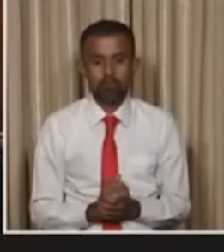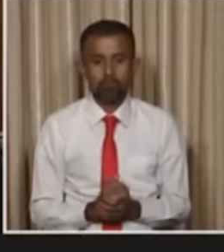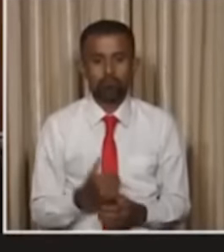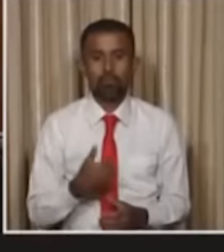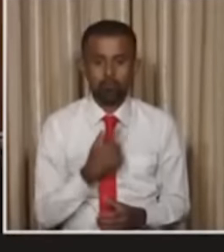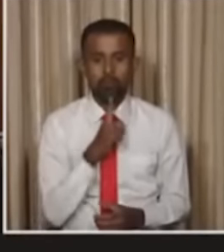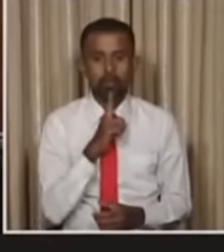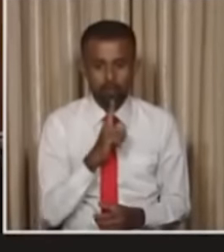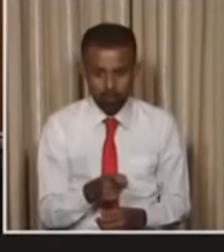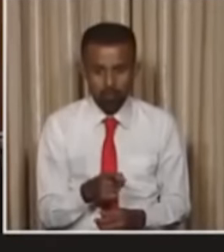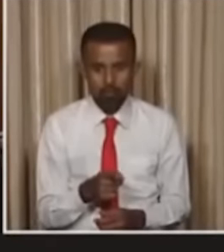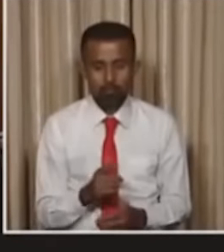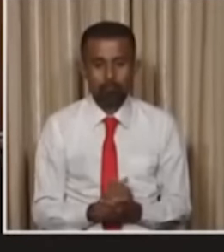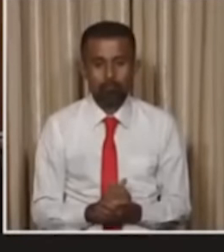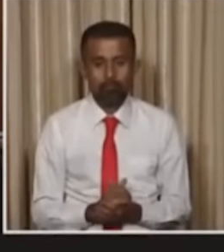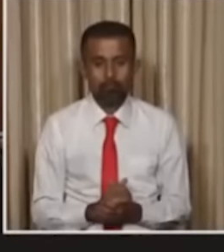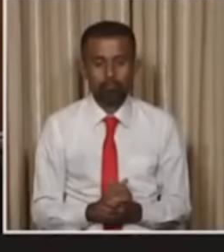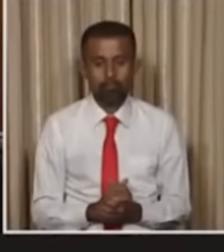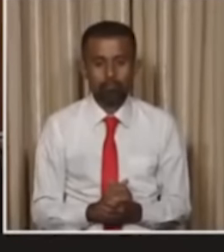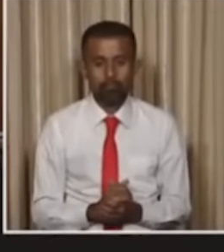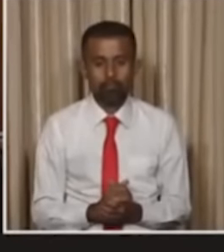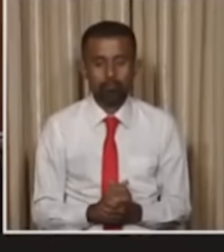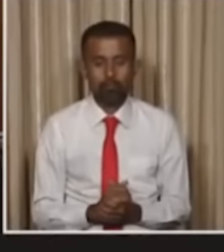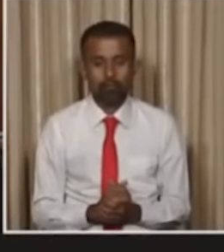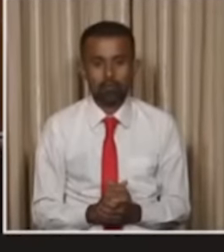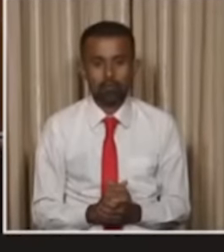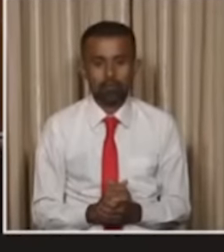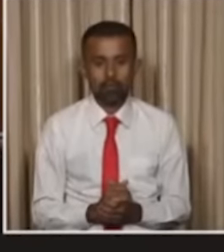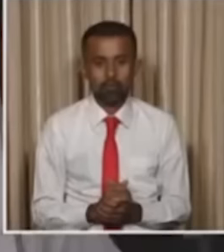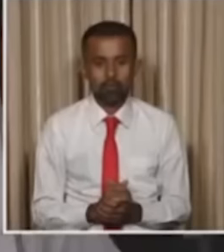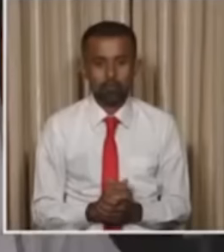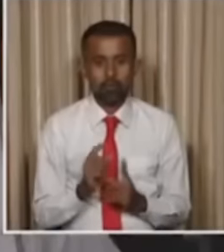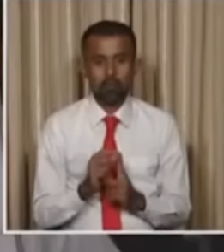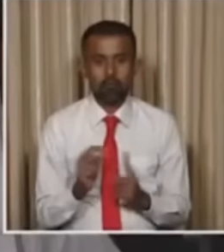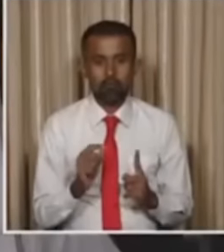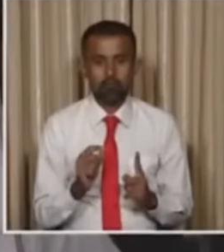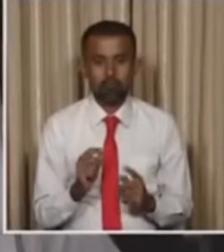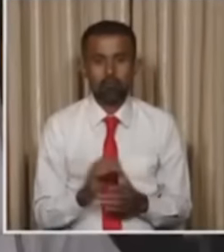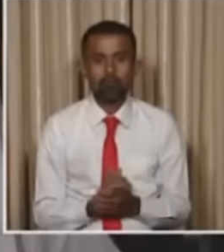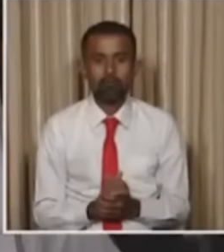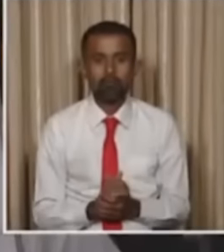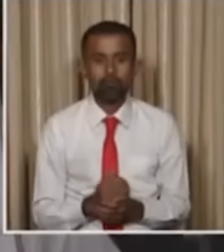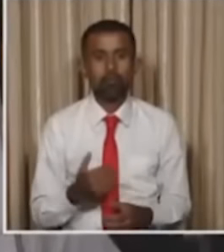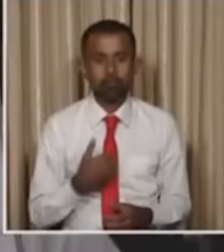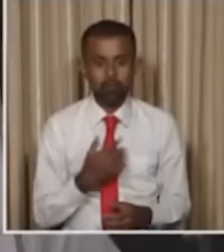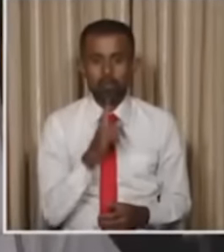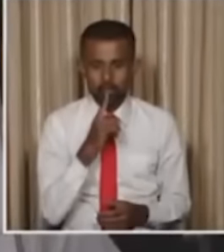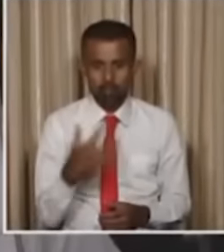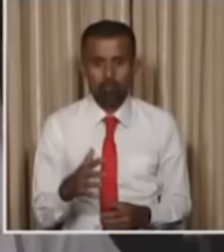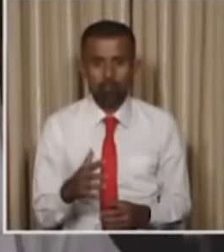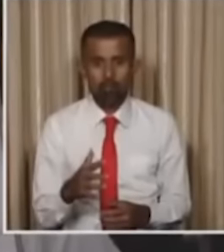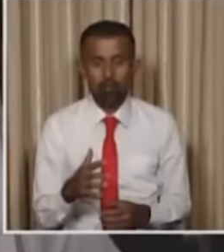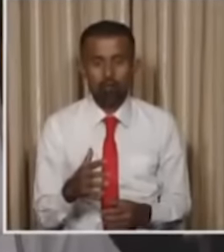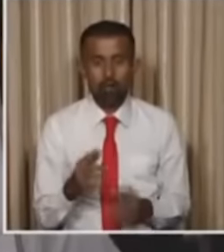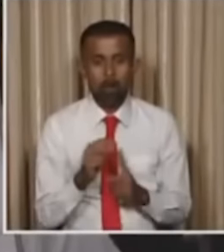කිව්වේ ගරු මන්දිතුමනි, මම කිව්වේ දැන්